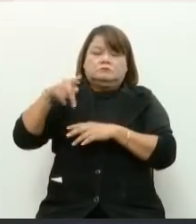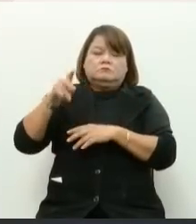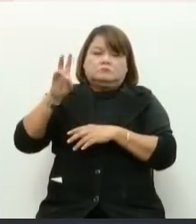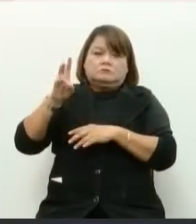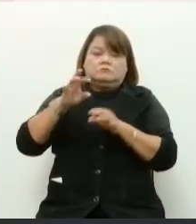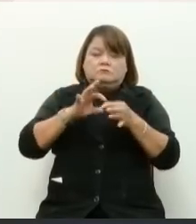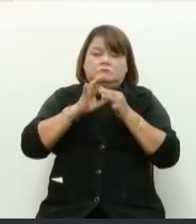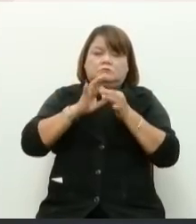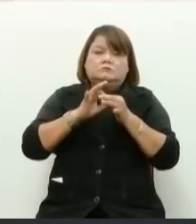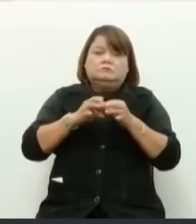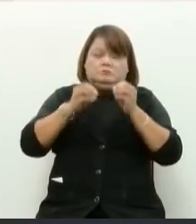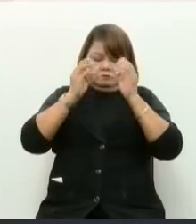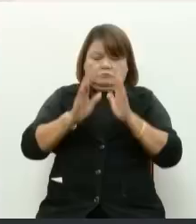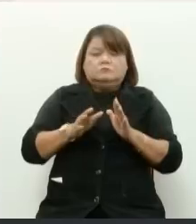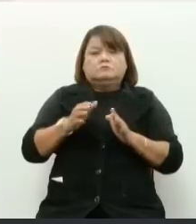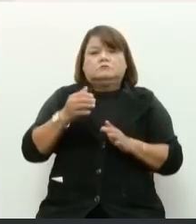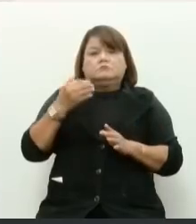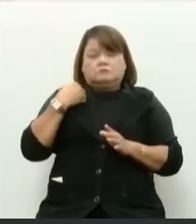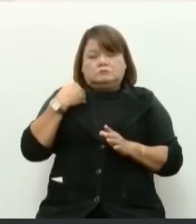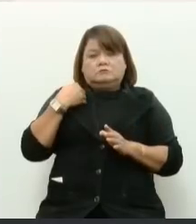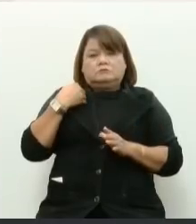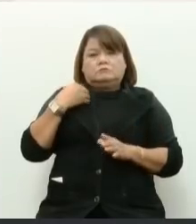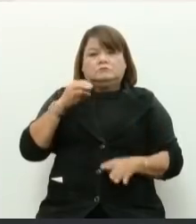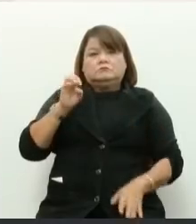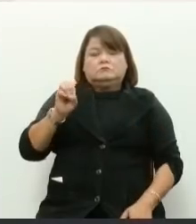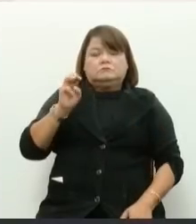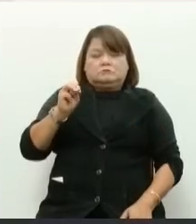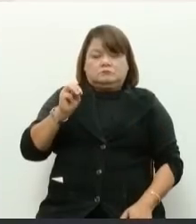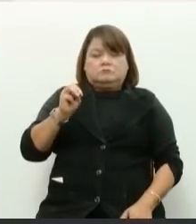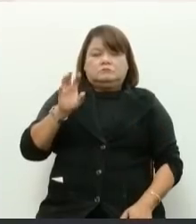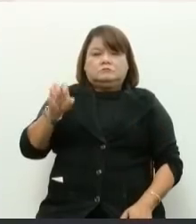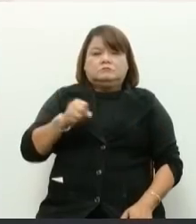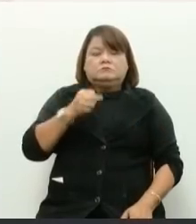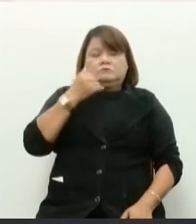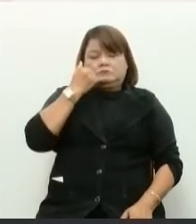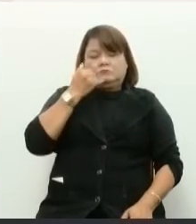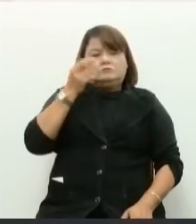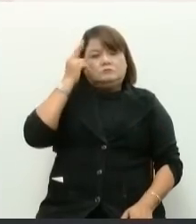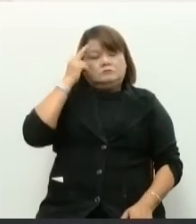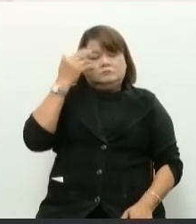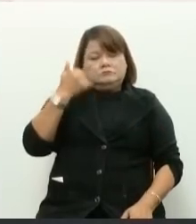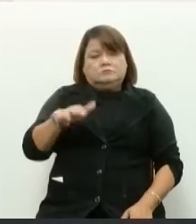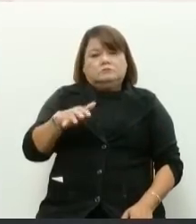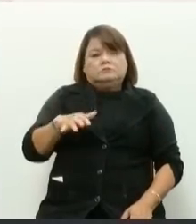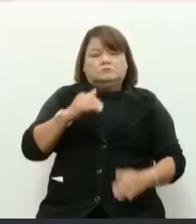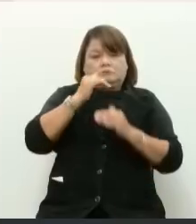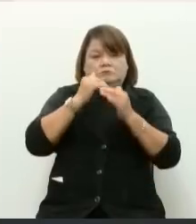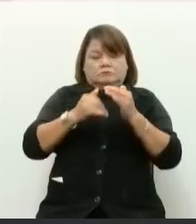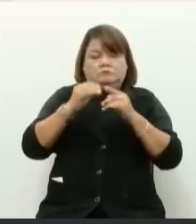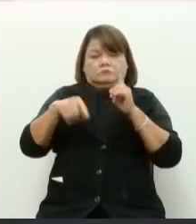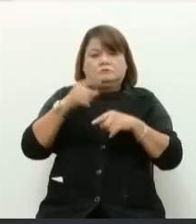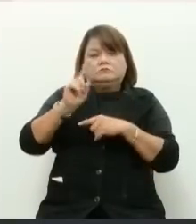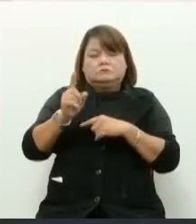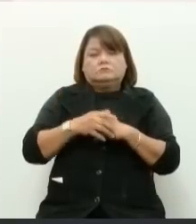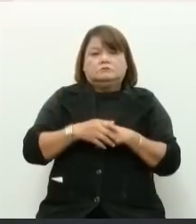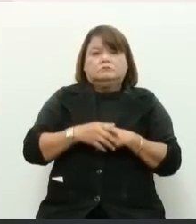เลยครูแค่มีอีเมลหยิบโทรศัพท์ขึ้นมาก็รู้ทันทีเลยว่าขั้นตอนเราไปถึงไหนแล้ว